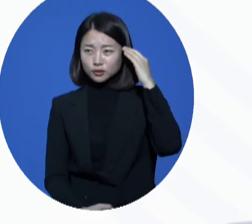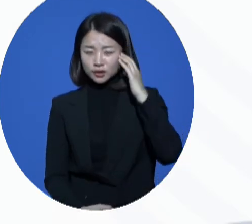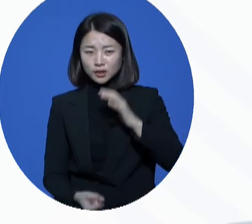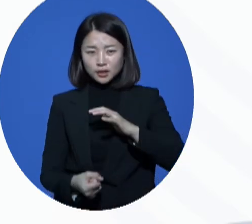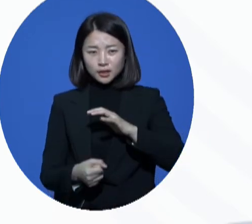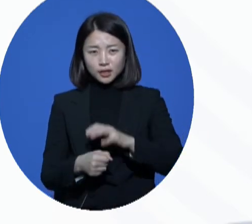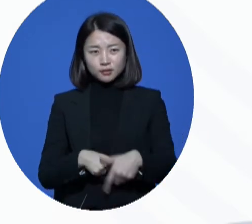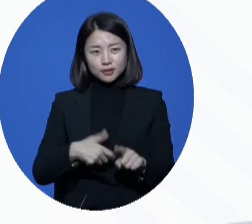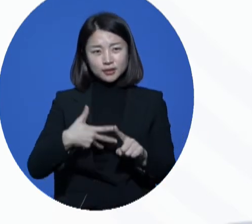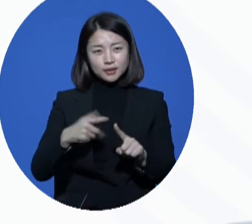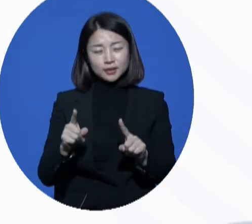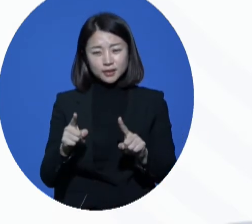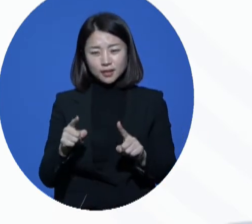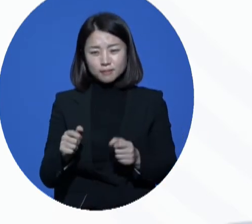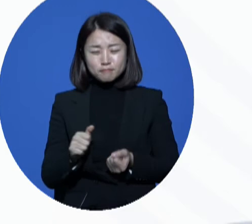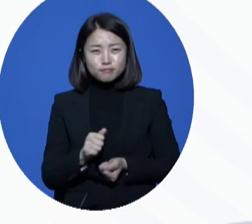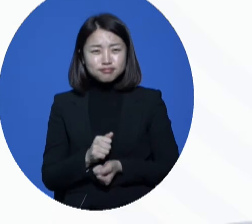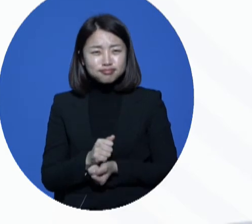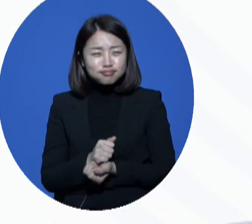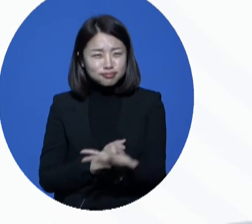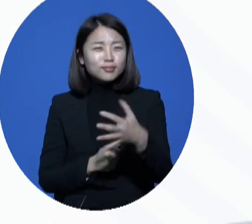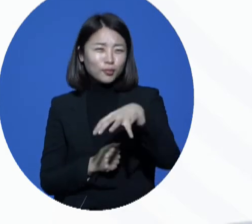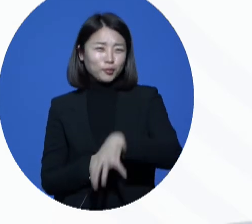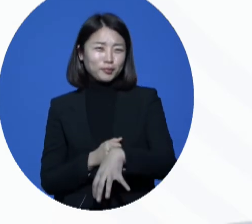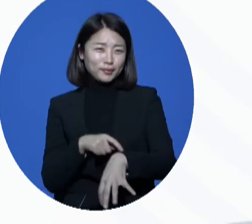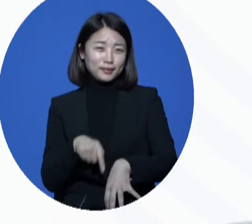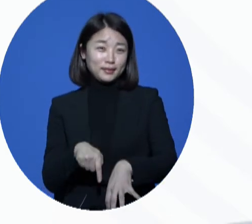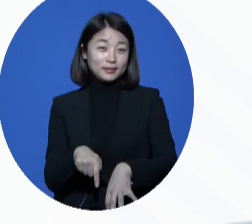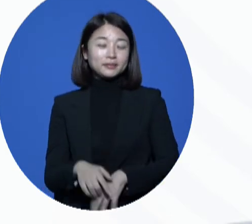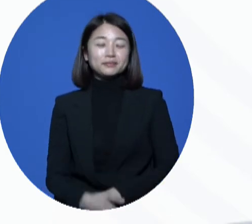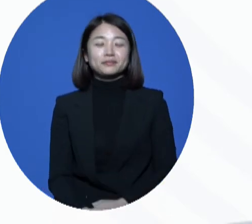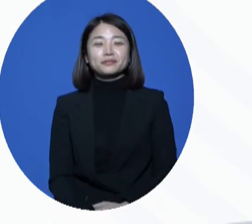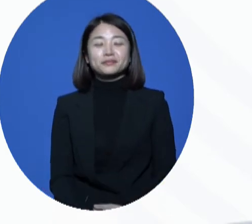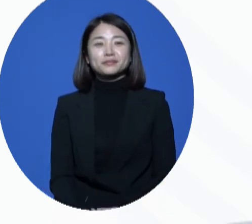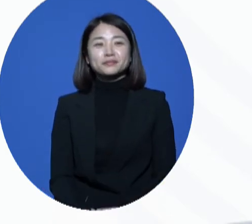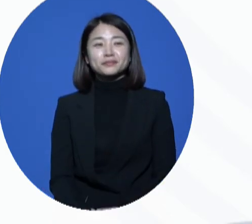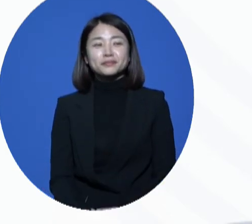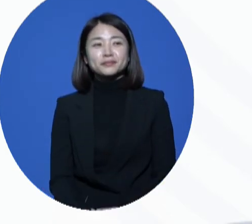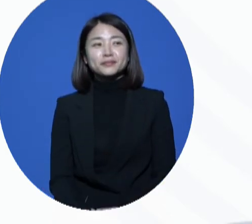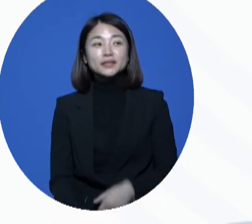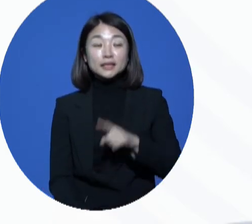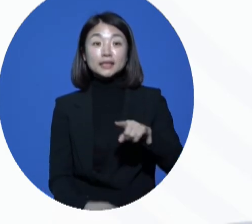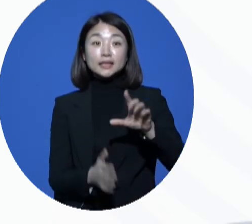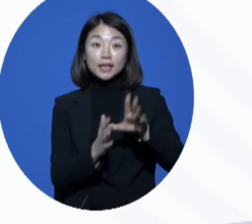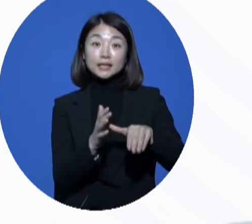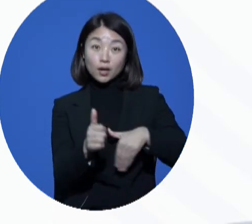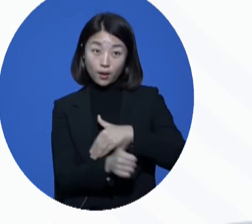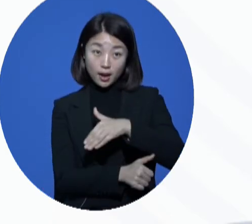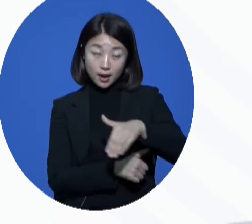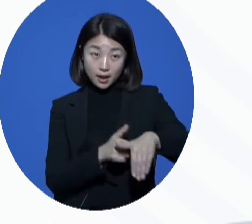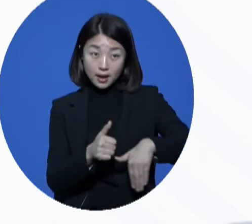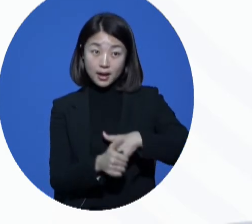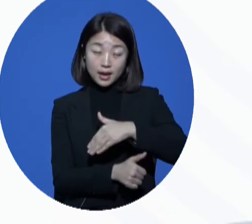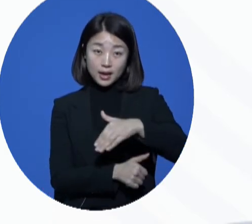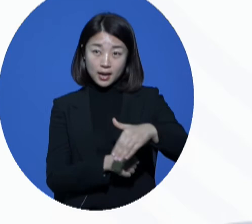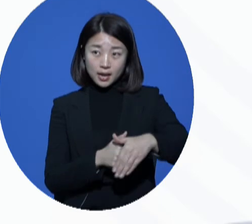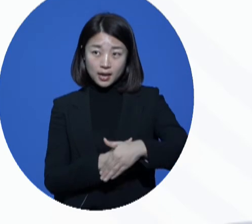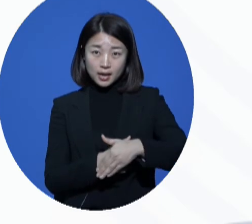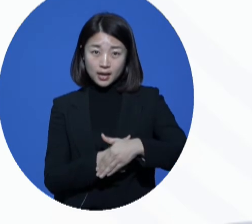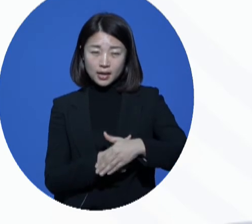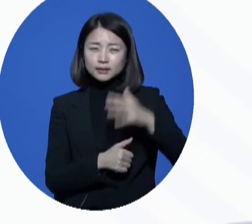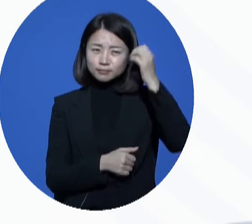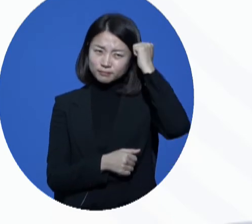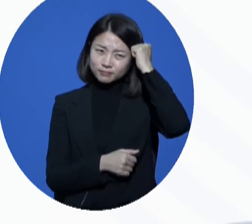코로나 1차 대유행 시기에 가장 또 격전지였지 않습니까? 그러다 보니까 그 당시의 상황들을 많이 기억에